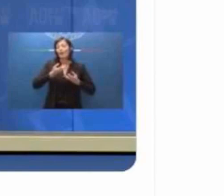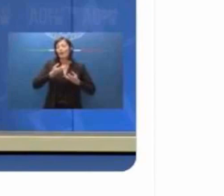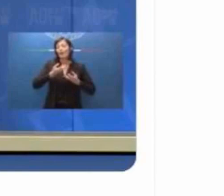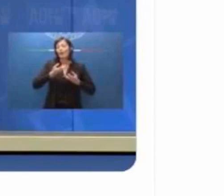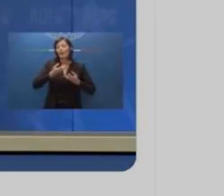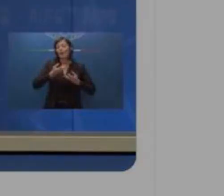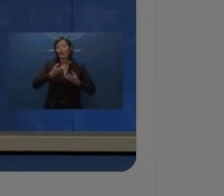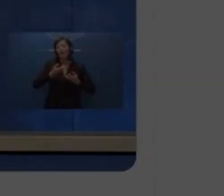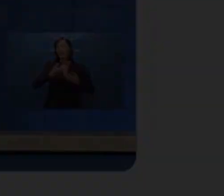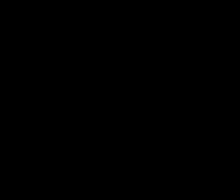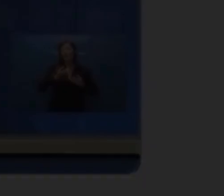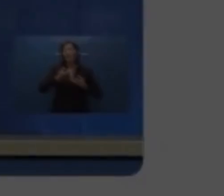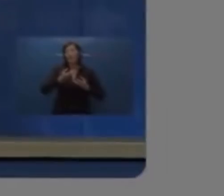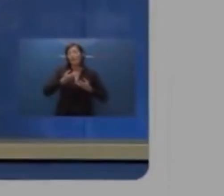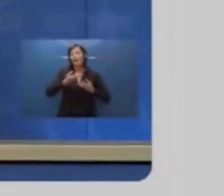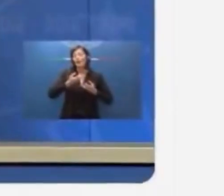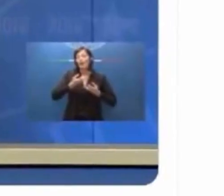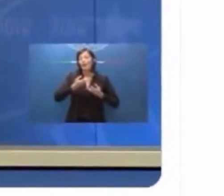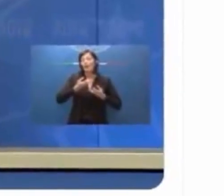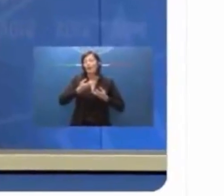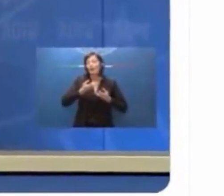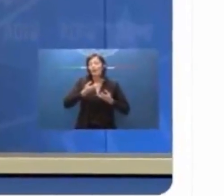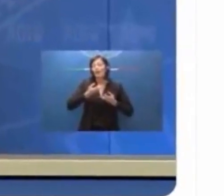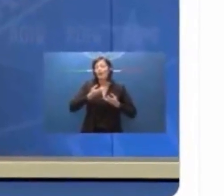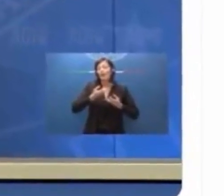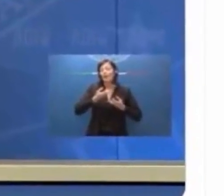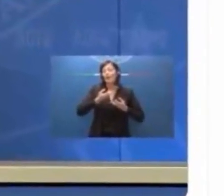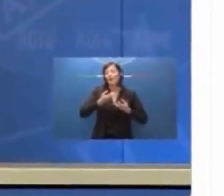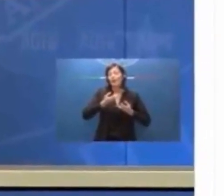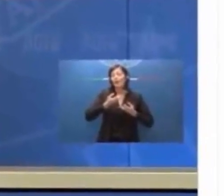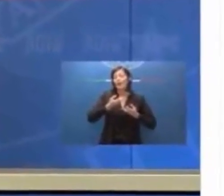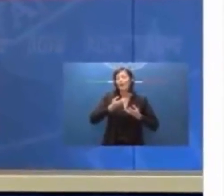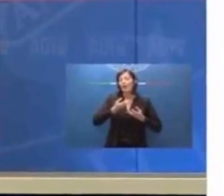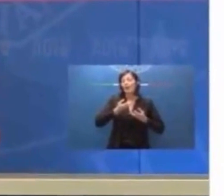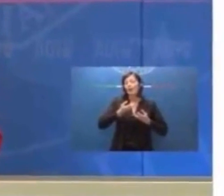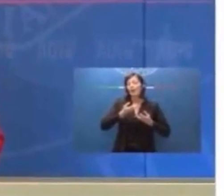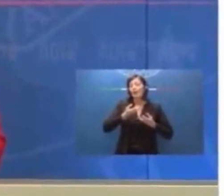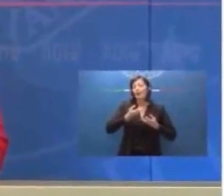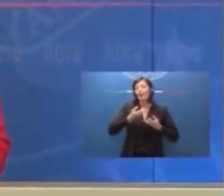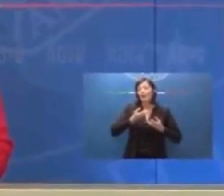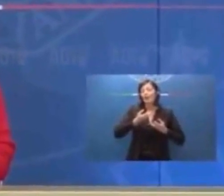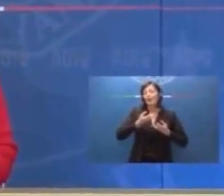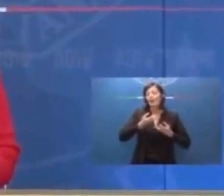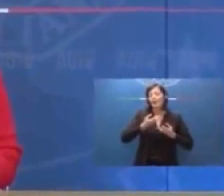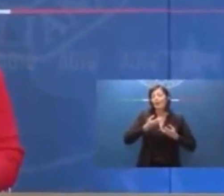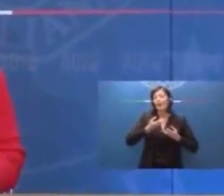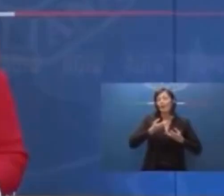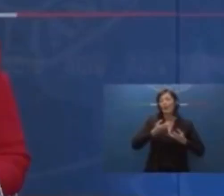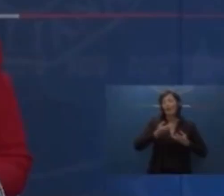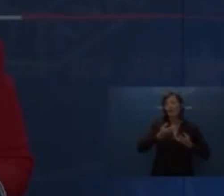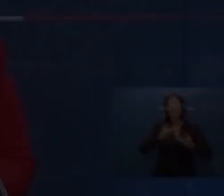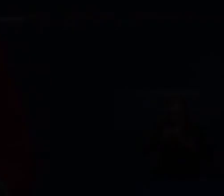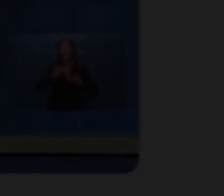Bartoli auspica poi che il confronto tra giornalisti, governo e partiti avvenga, sempre in un clima di rispetto reciproco.